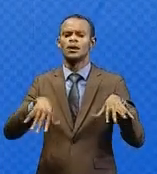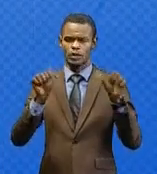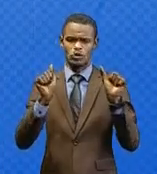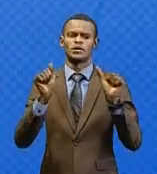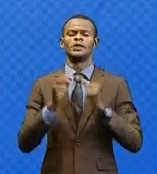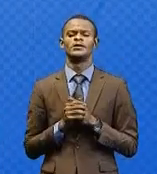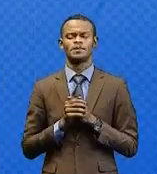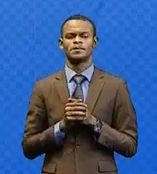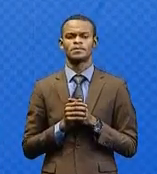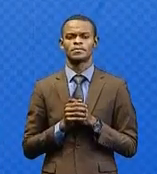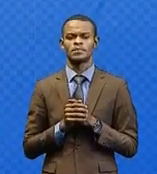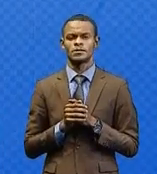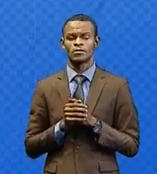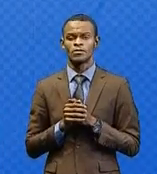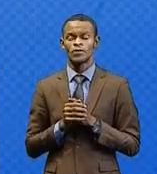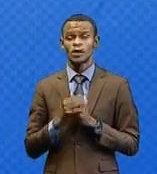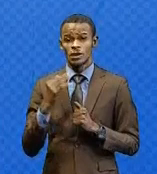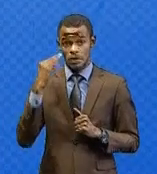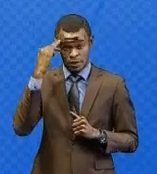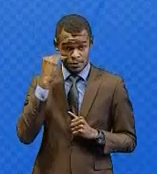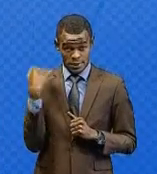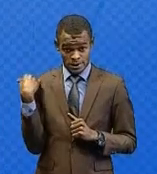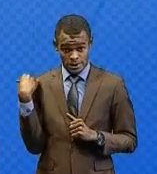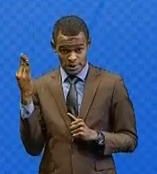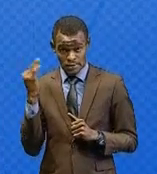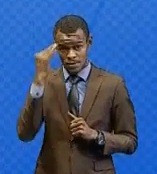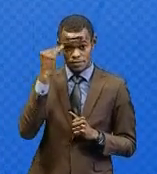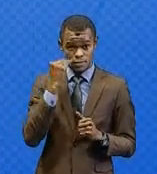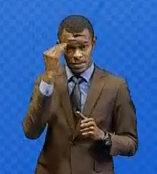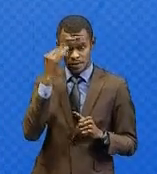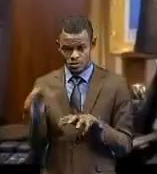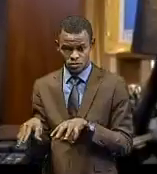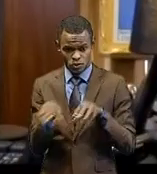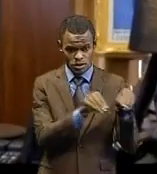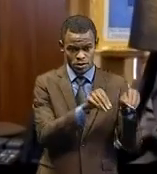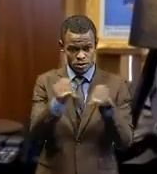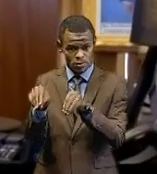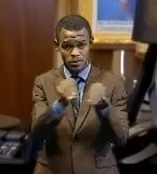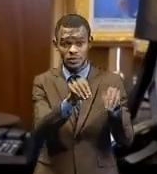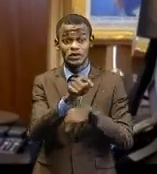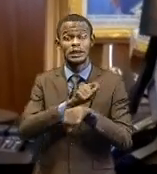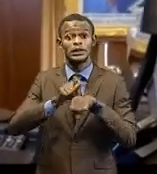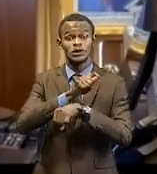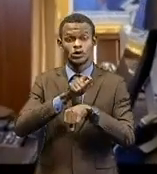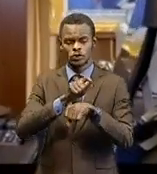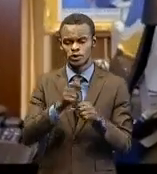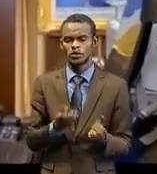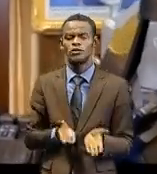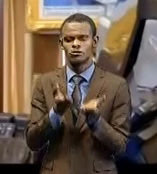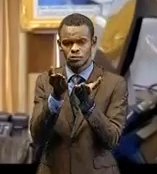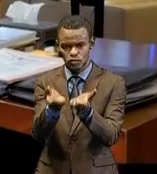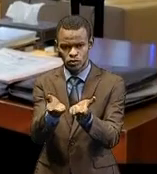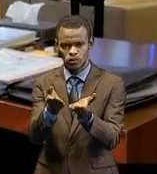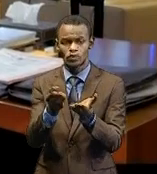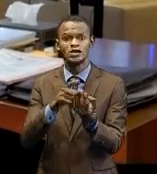sa part, le ministre d'État, ministre de l'Aménagement du territoire, a soumis au Conseil des ministres